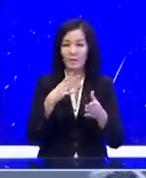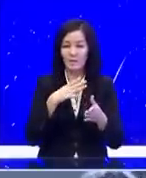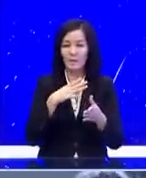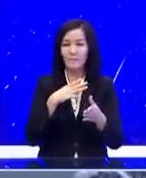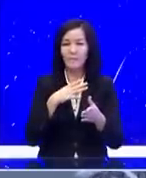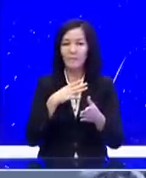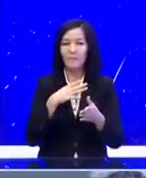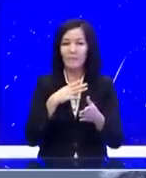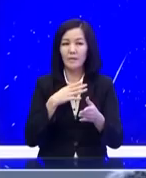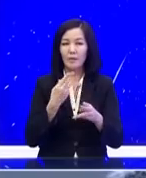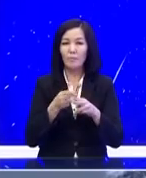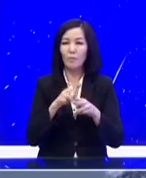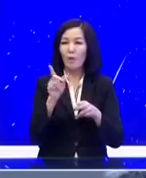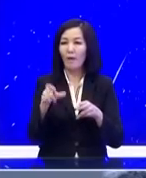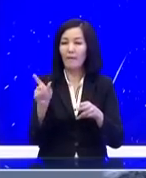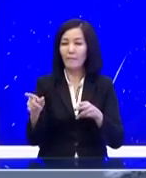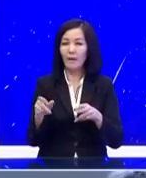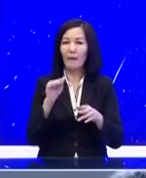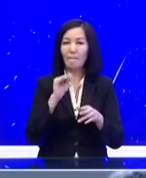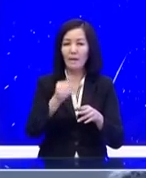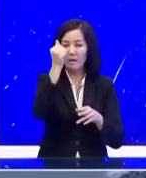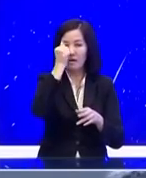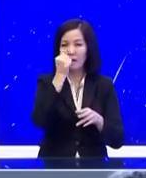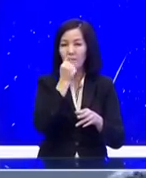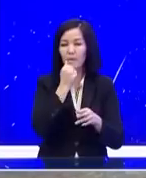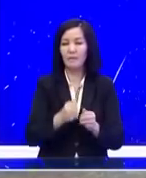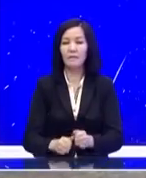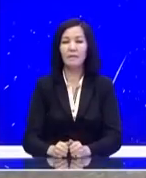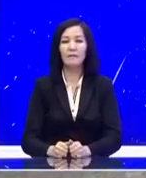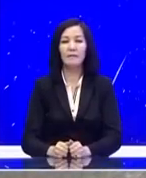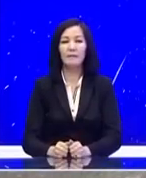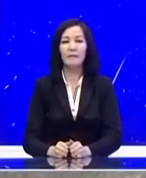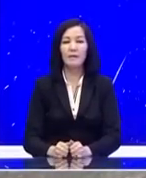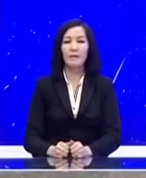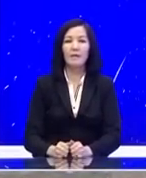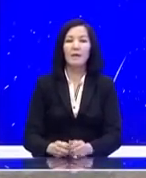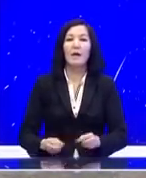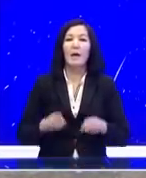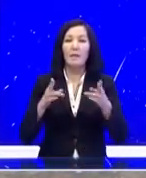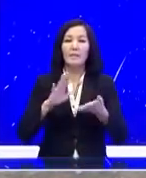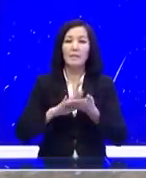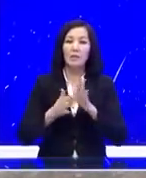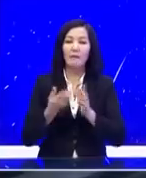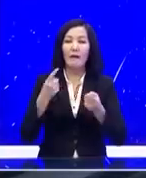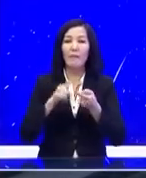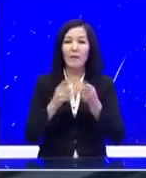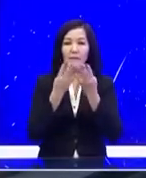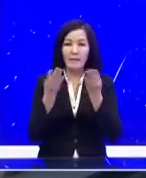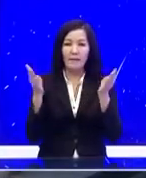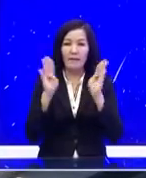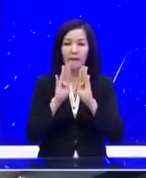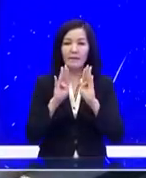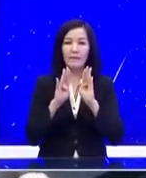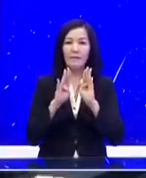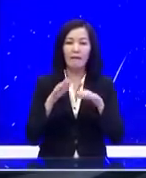көмектесіп атыр. Бұл кісілерге мыңда бір алғысымды айтам. Елдегі төтенше жағдаймен облыстағы карантин халықтың